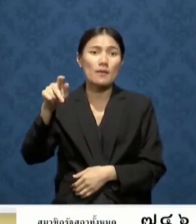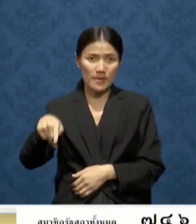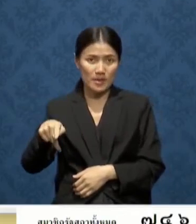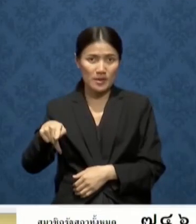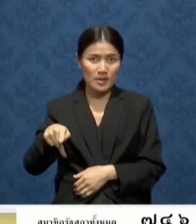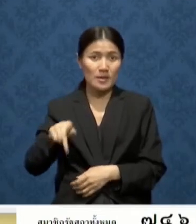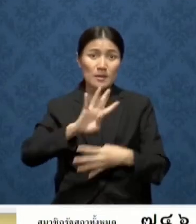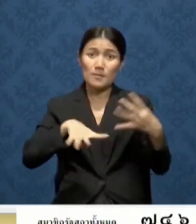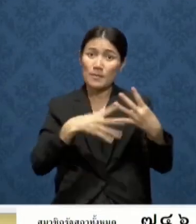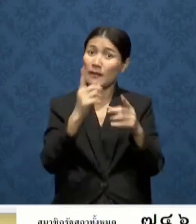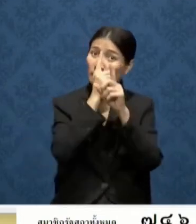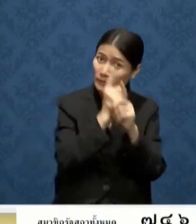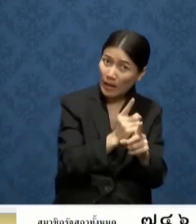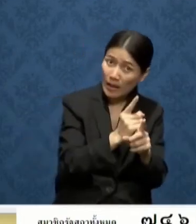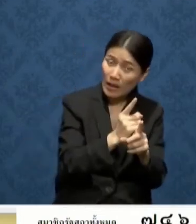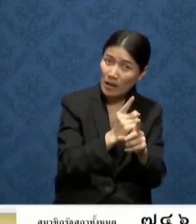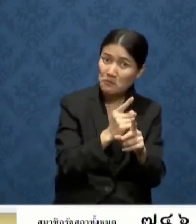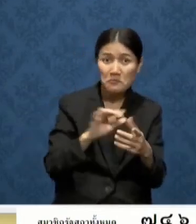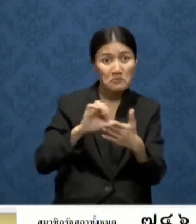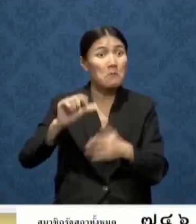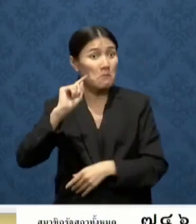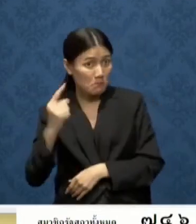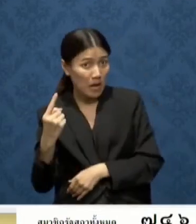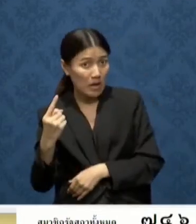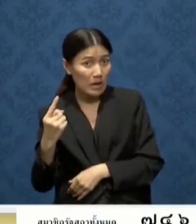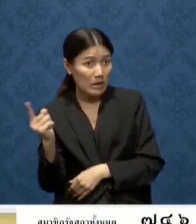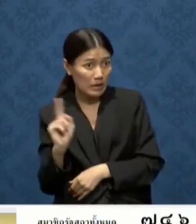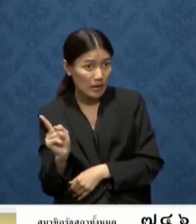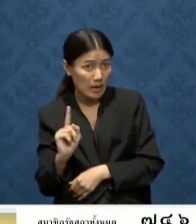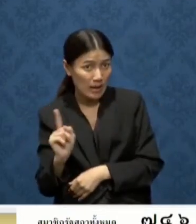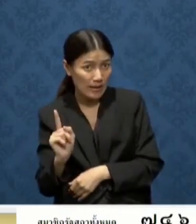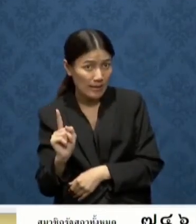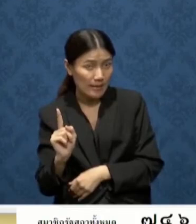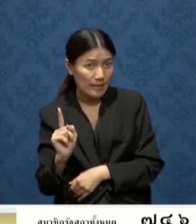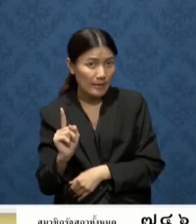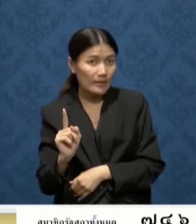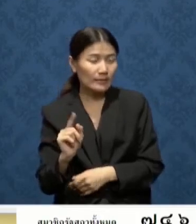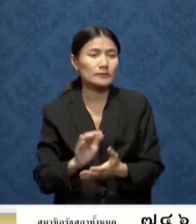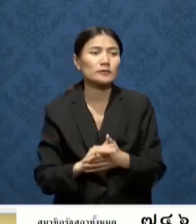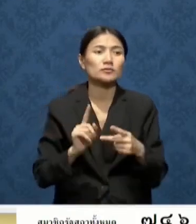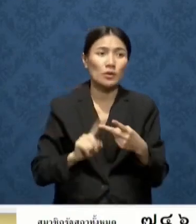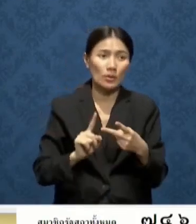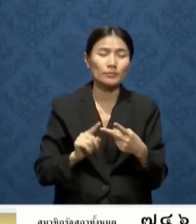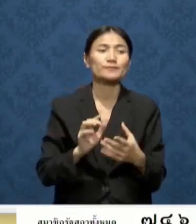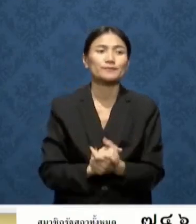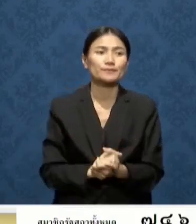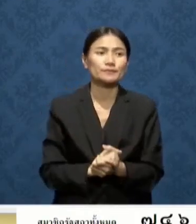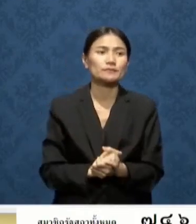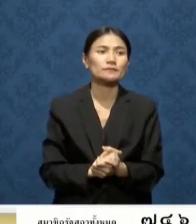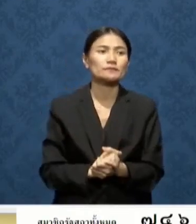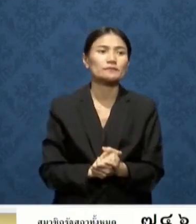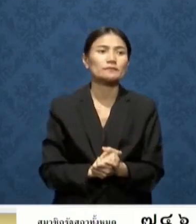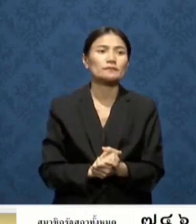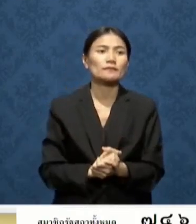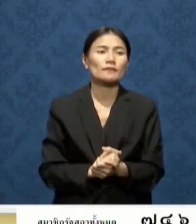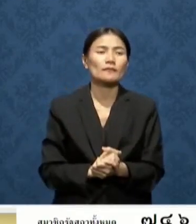แผนแ่บทใหม่เพื่อลดความสำซ้อนแล้วกระจายอันาจและเม็เงินสู่ท้องทินข้อที่ 2 ท่านจะเลือก